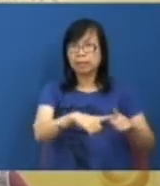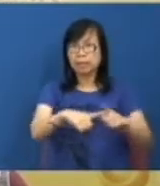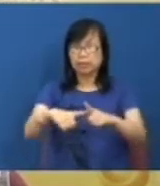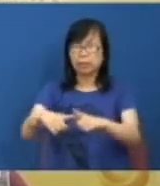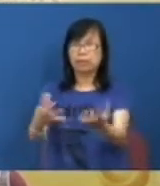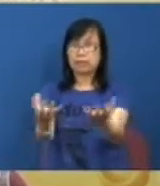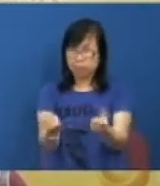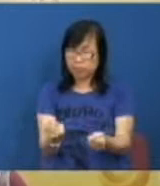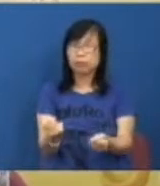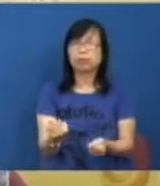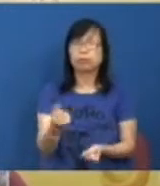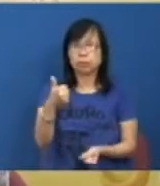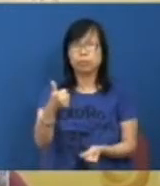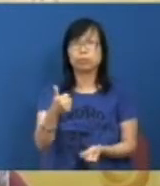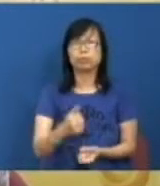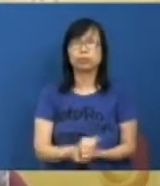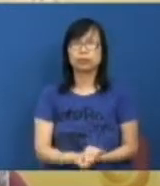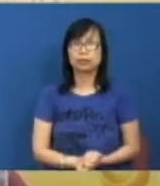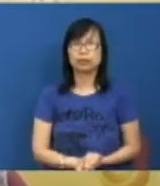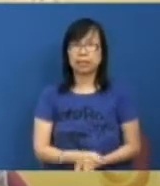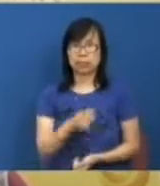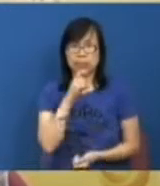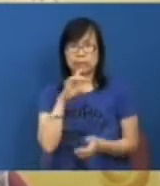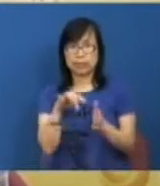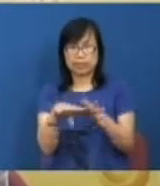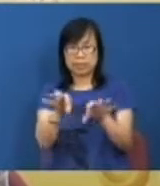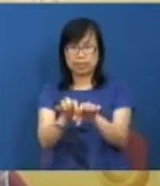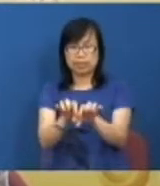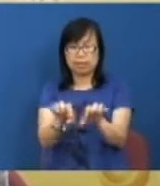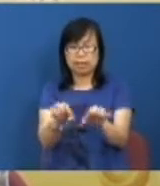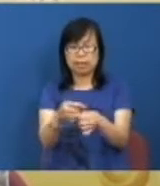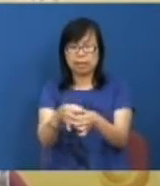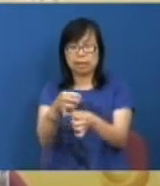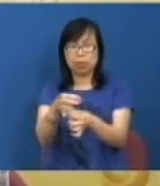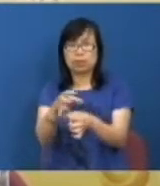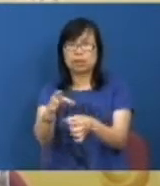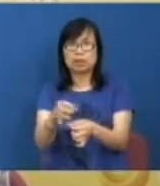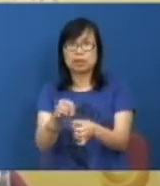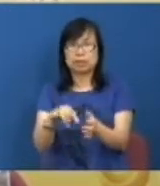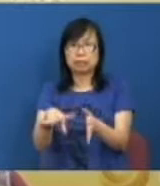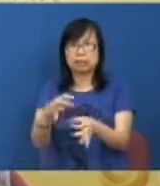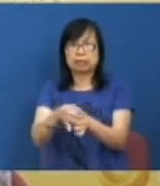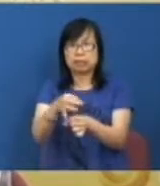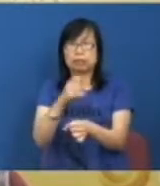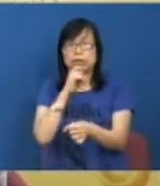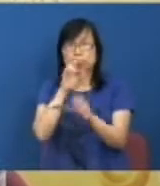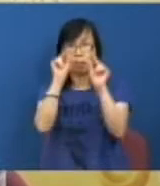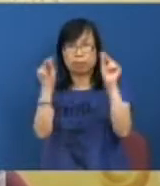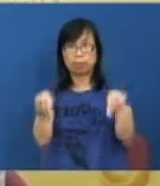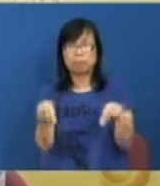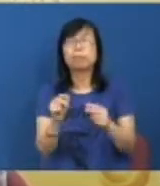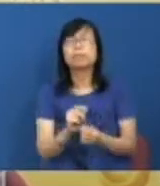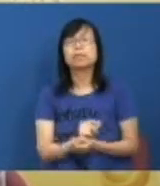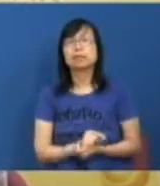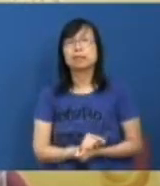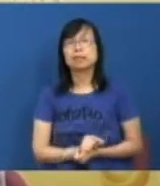有，但是你話可能有時電池的話咧，真係可能你話首先都講過，其實電池嗰個係一個問題嚟嘅。所以而家